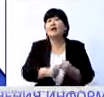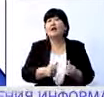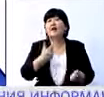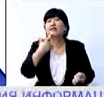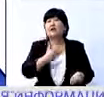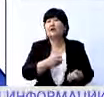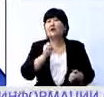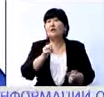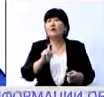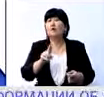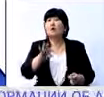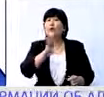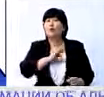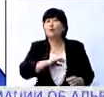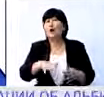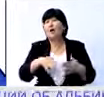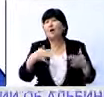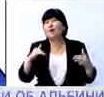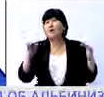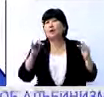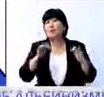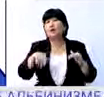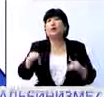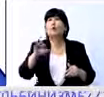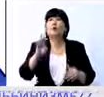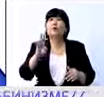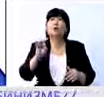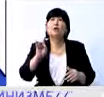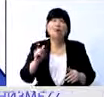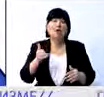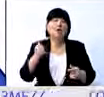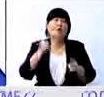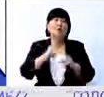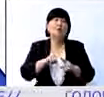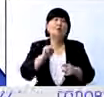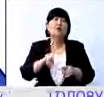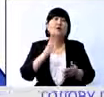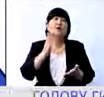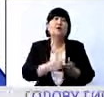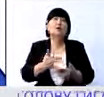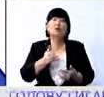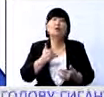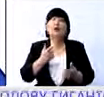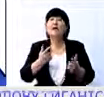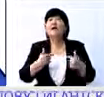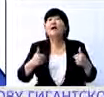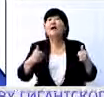донацию, что способствовало большому потоку сейчас доноров. И плюс ко всему есть у нас